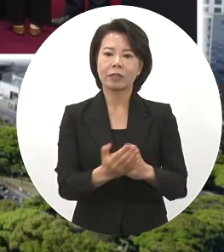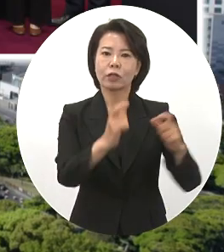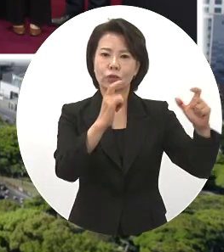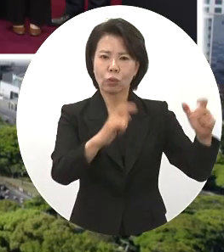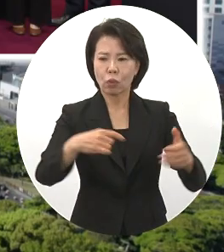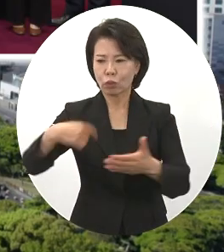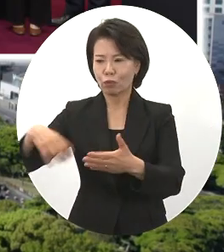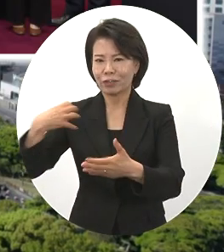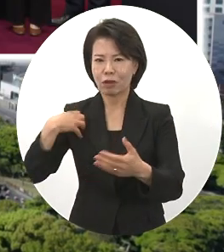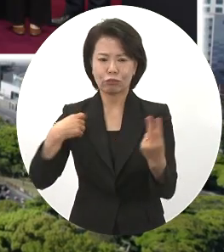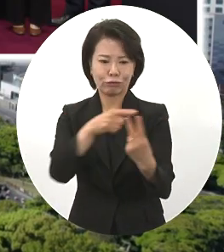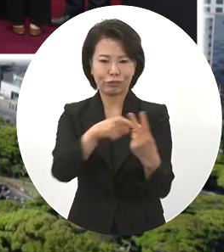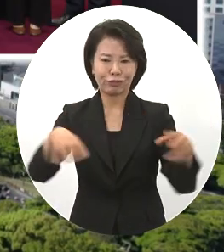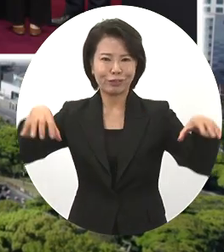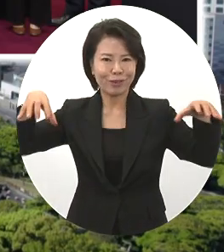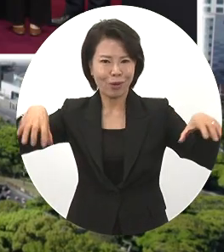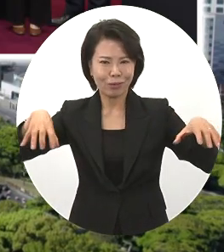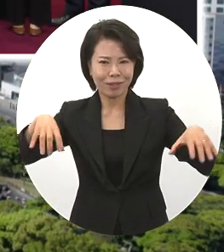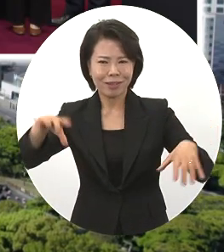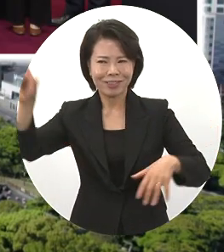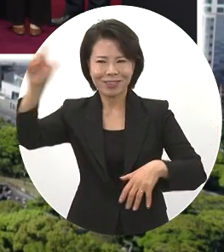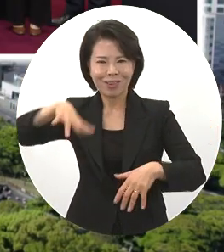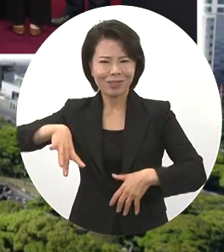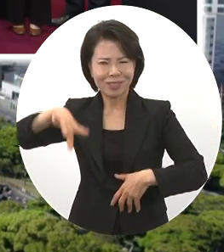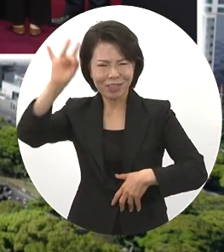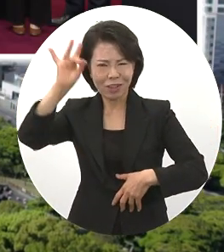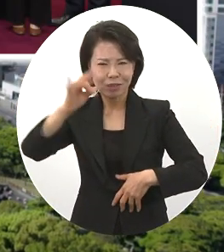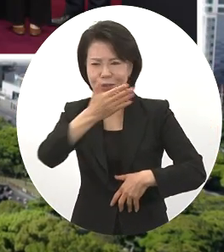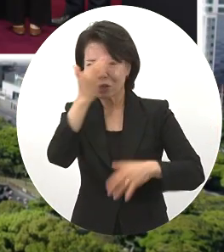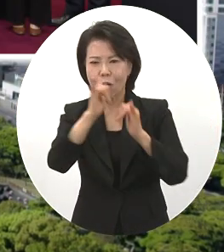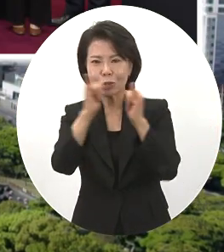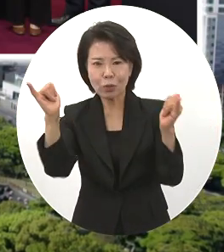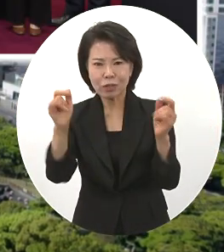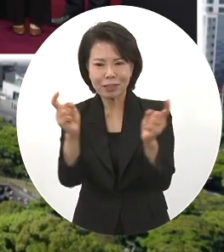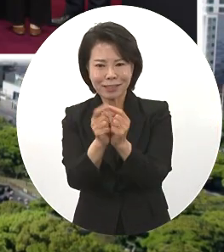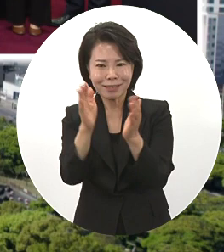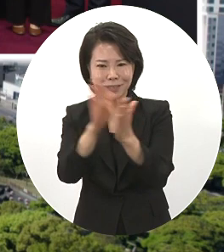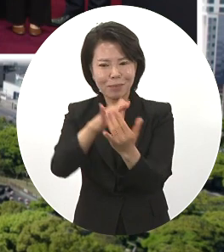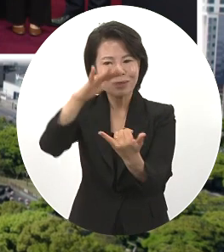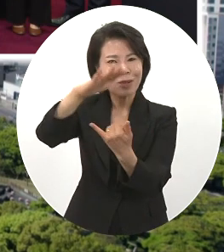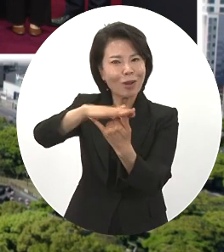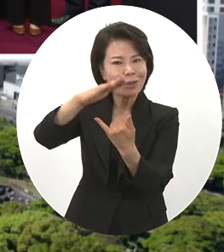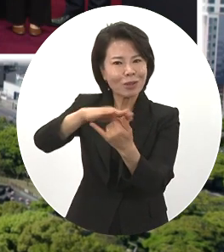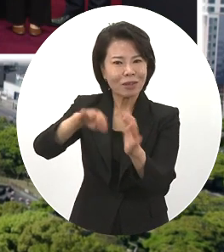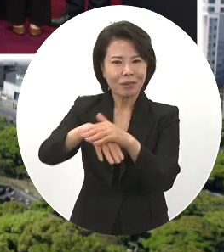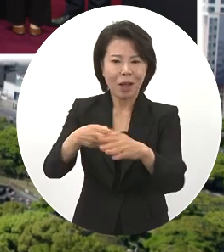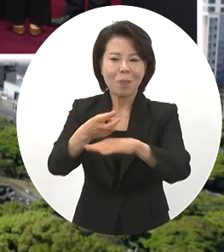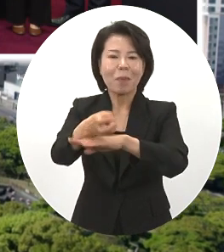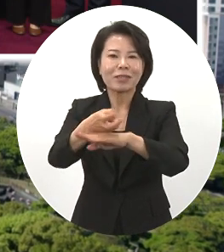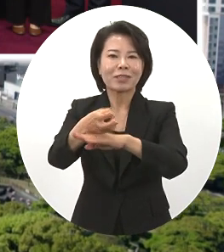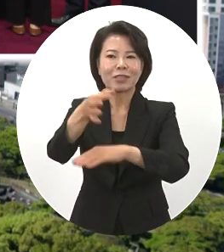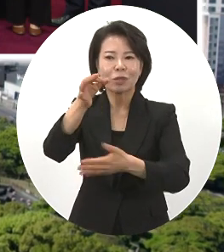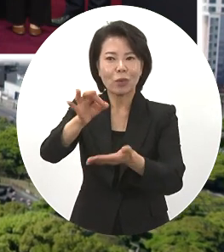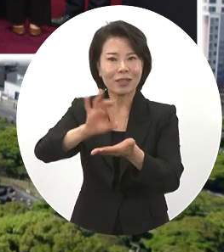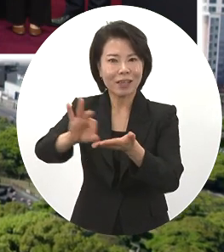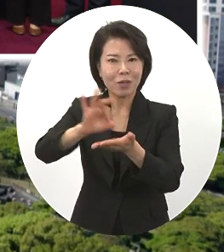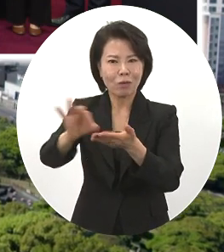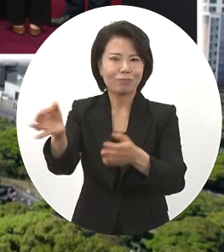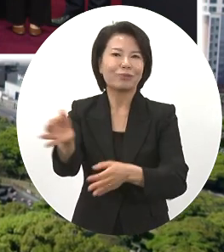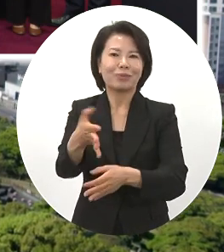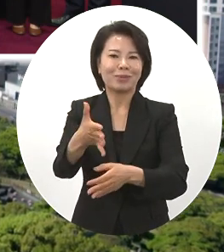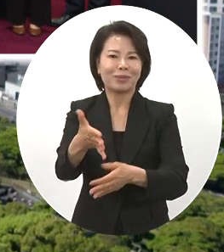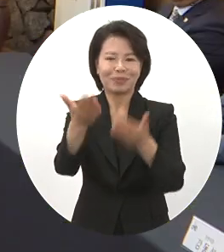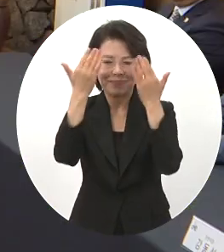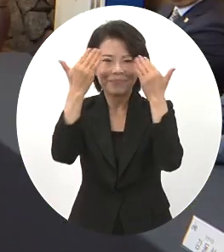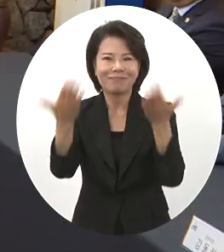제주특별자치도와 제주도교육청이 전국 최초로 도내 청소년을 대상으로 대중교통 전면 무료화를